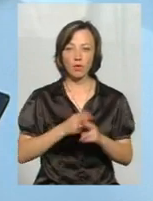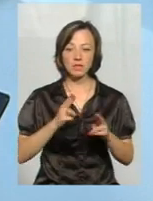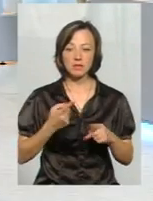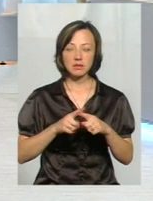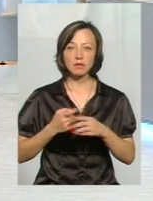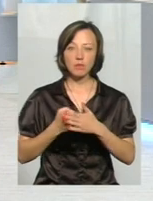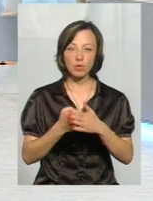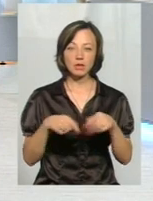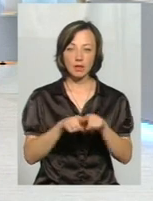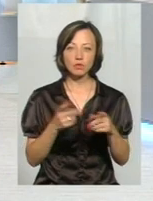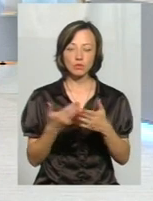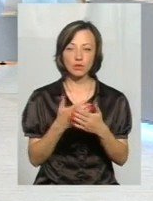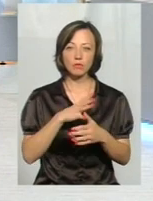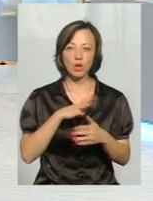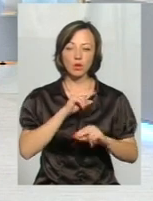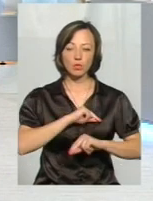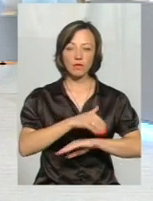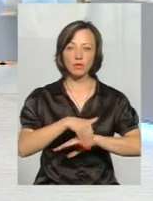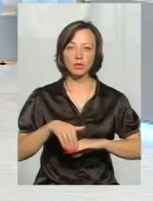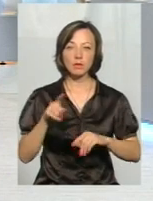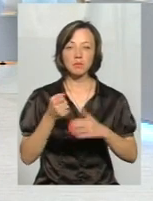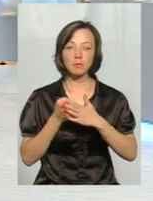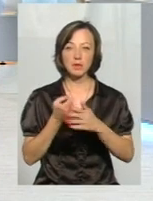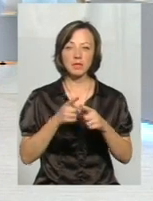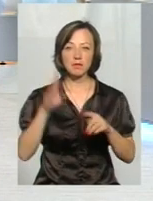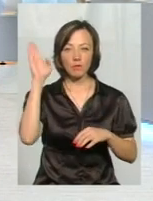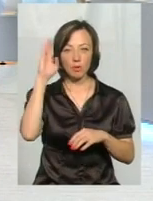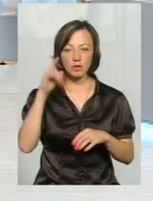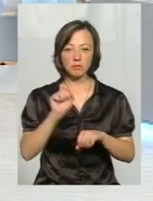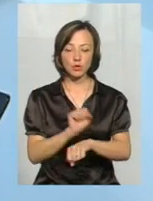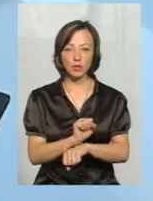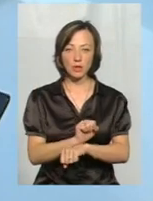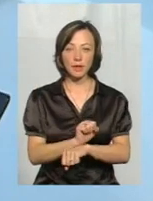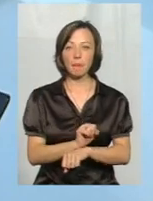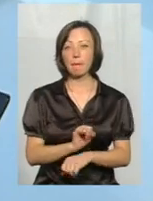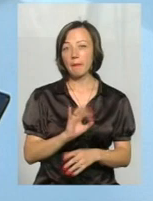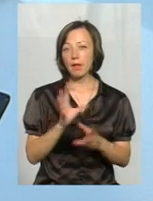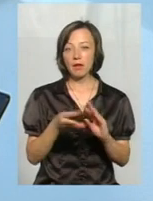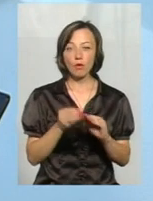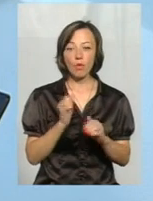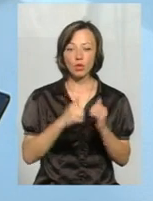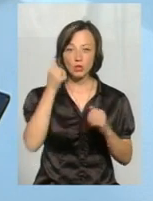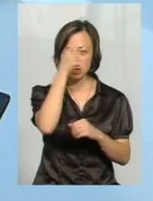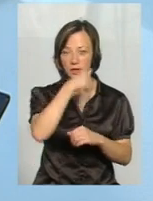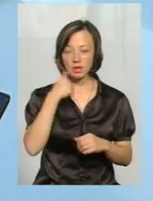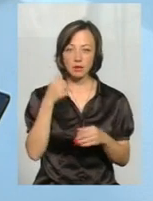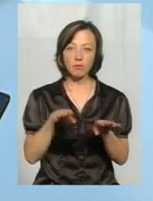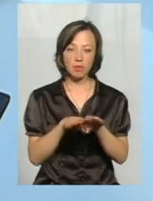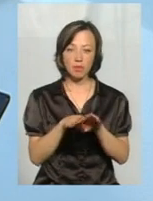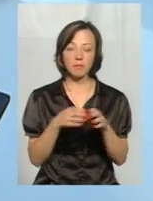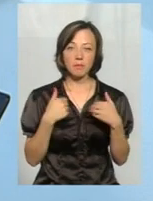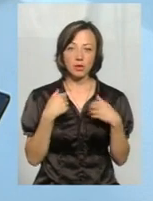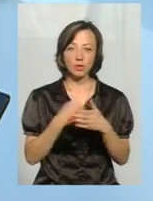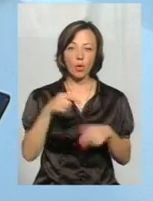про який так в сюжеті було на Трудовій, що це там підпирається ці води, і воно там стоїть. От практично кожен рік, знаєте, от нібито ми до